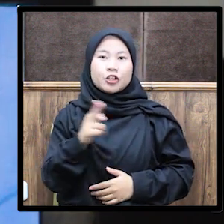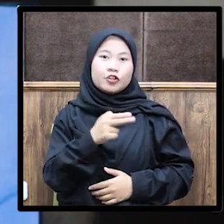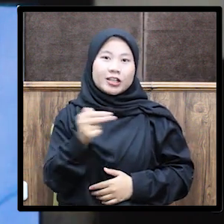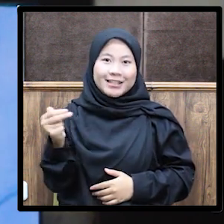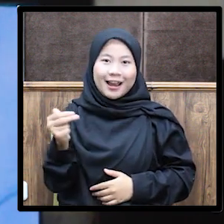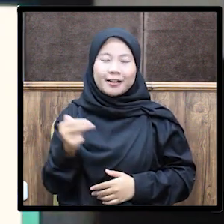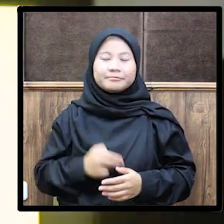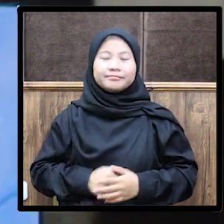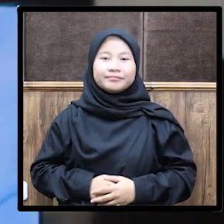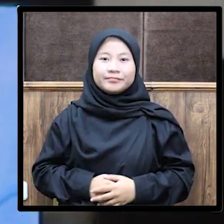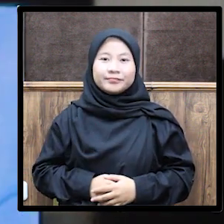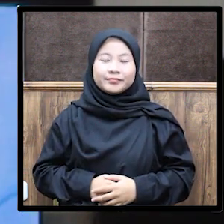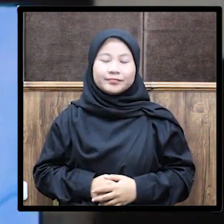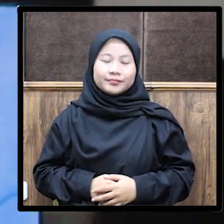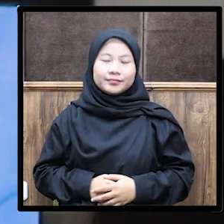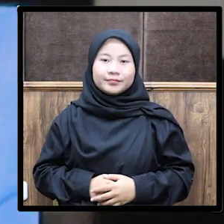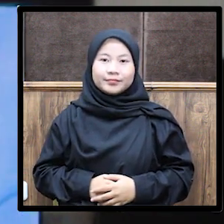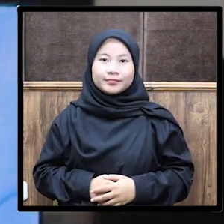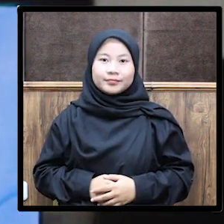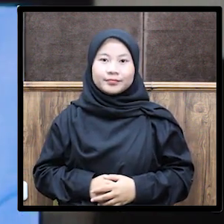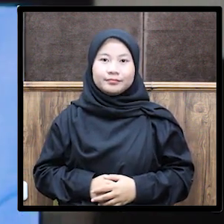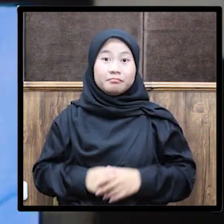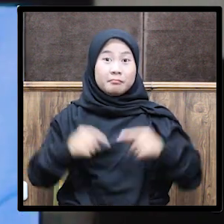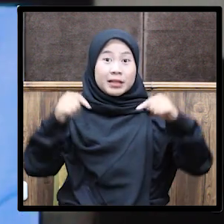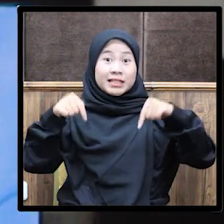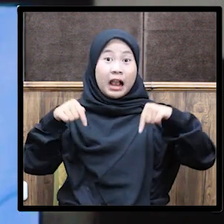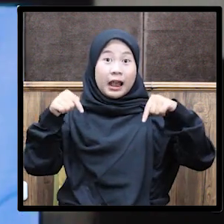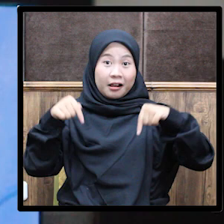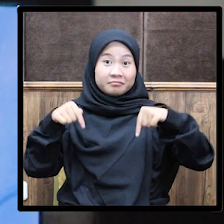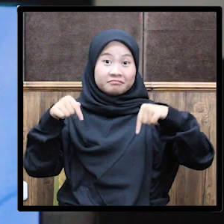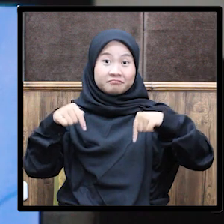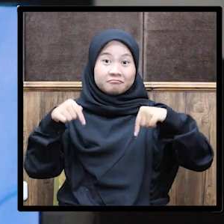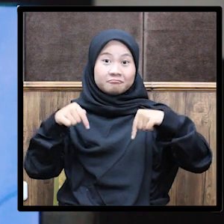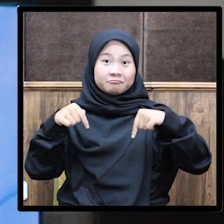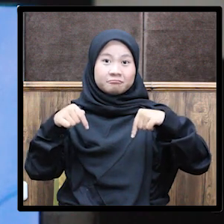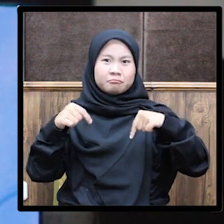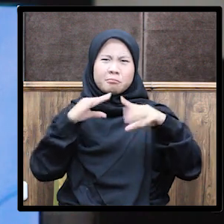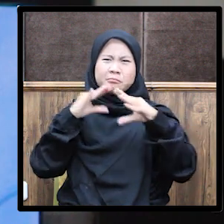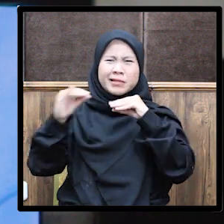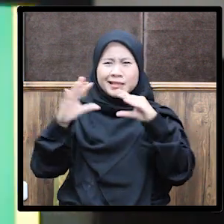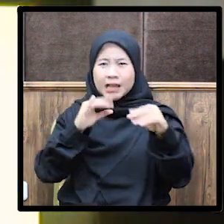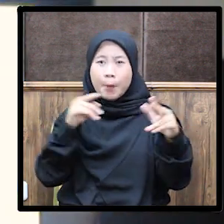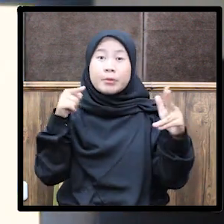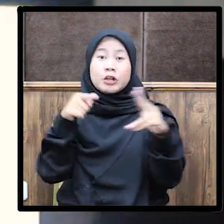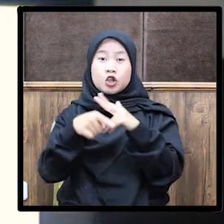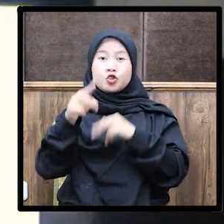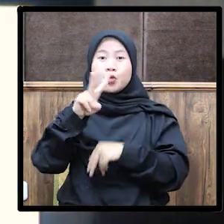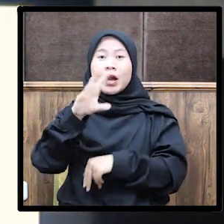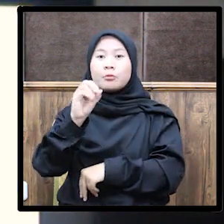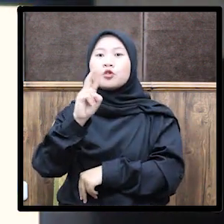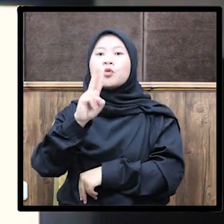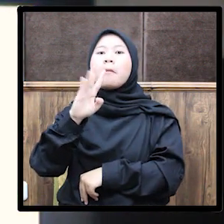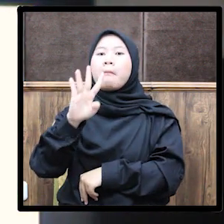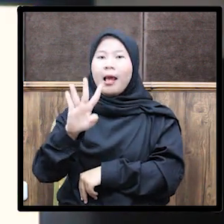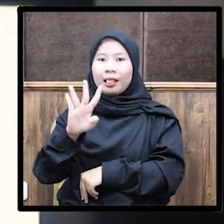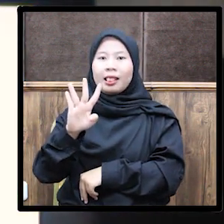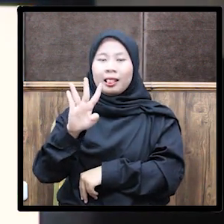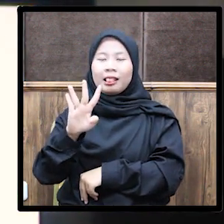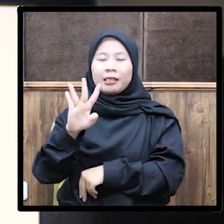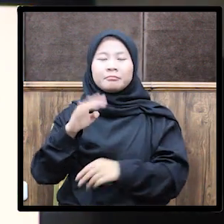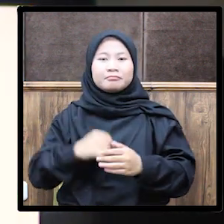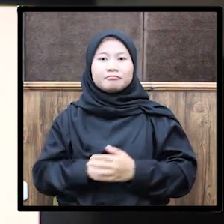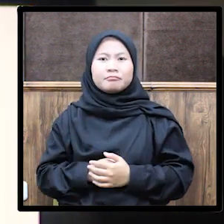Indonesia. Nah, kali ini kita akan berbincang tentang pemilu 2024 nih, Pak Joni dan Mbak